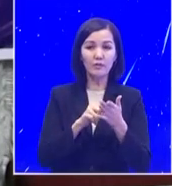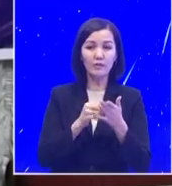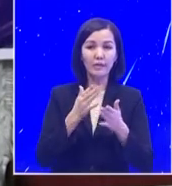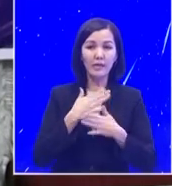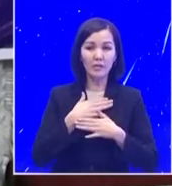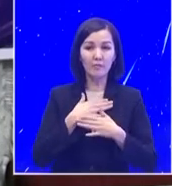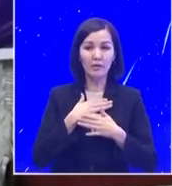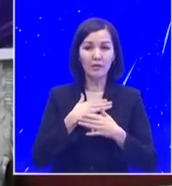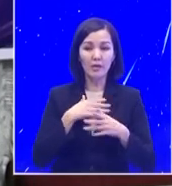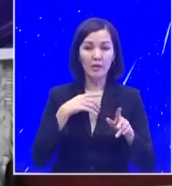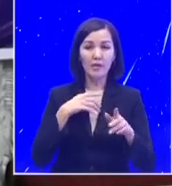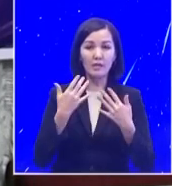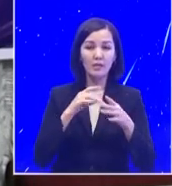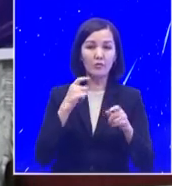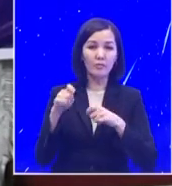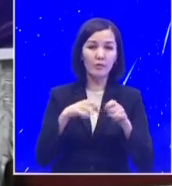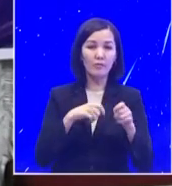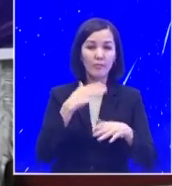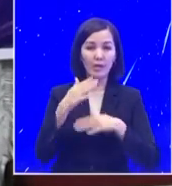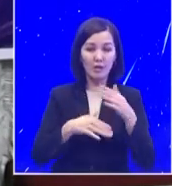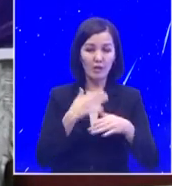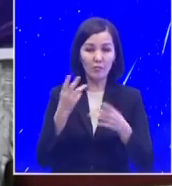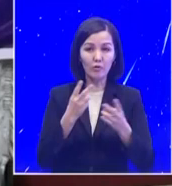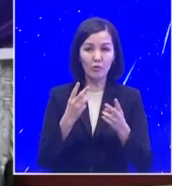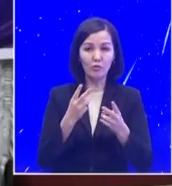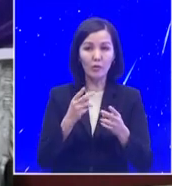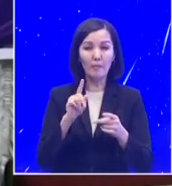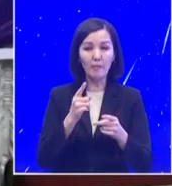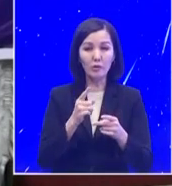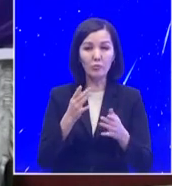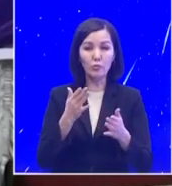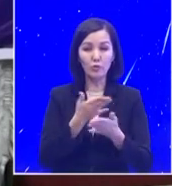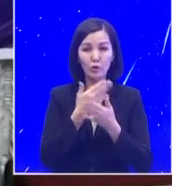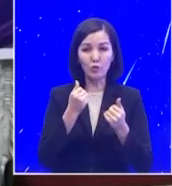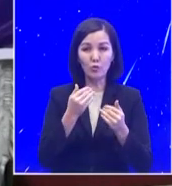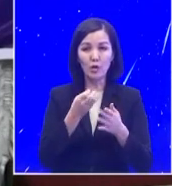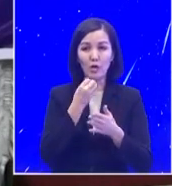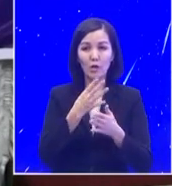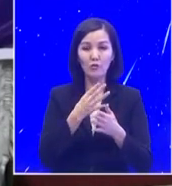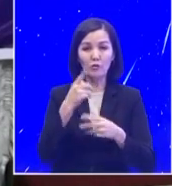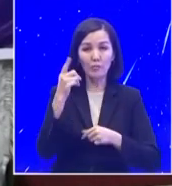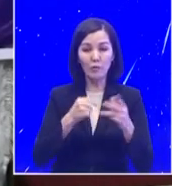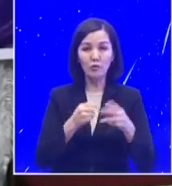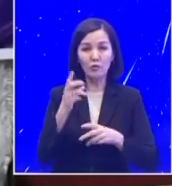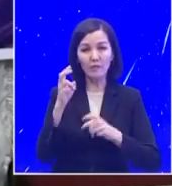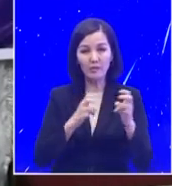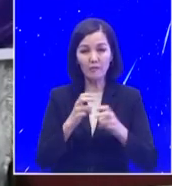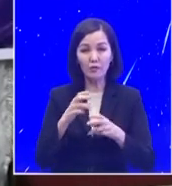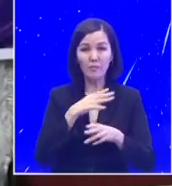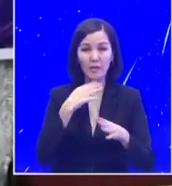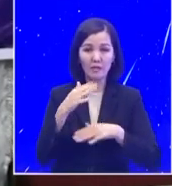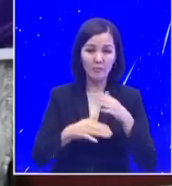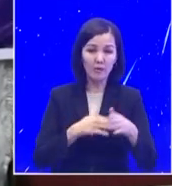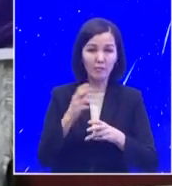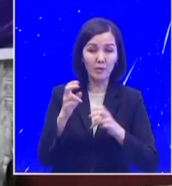нашими сельхозтоваропроизводителями по переработке. Почему? Потому что нет у нас хорошего молочного завода, нет у нас